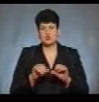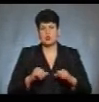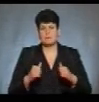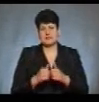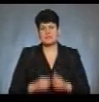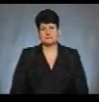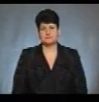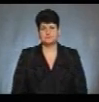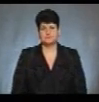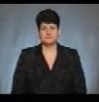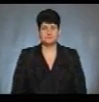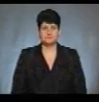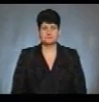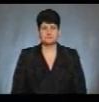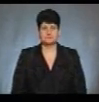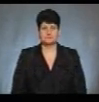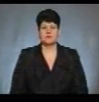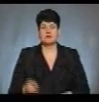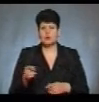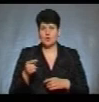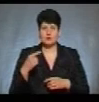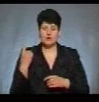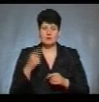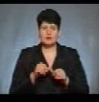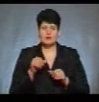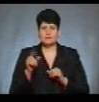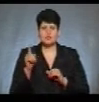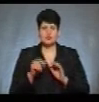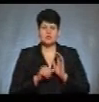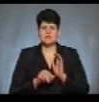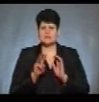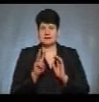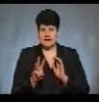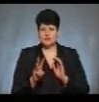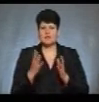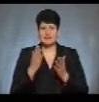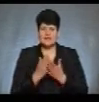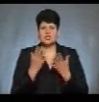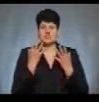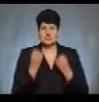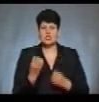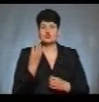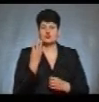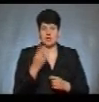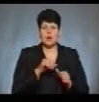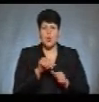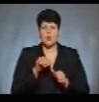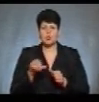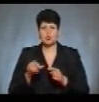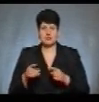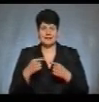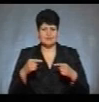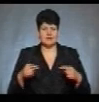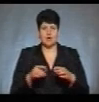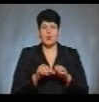Андрій Прокопів. Новини. В Тернопільській області, окрім 163-ї, є ще 4 окружних виборчих комісії. Як нам